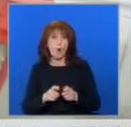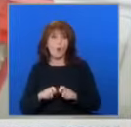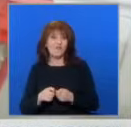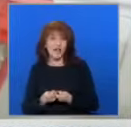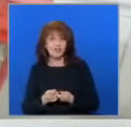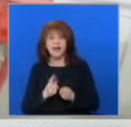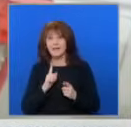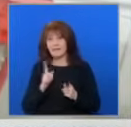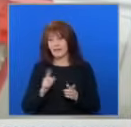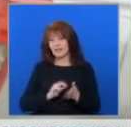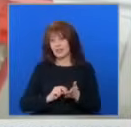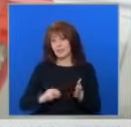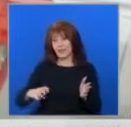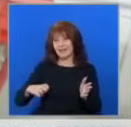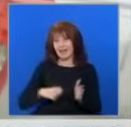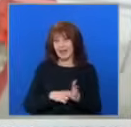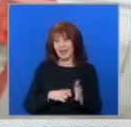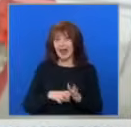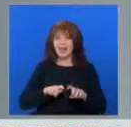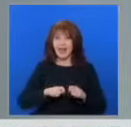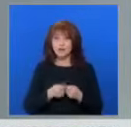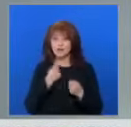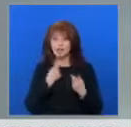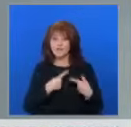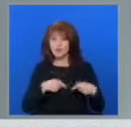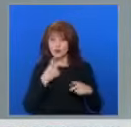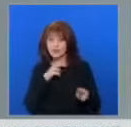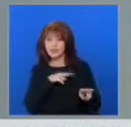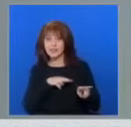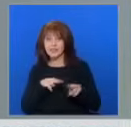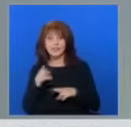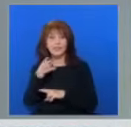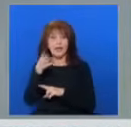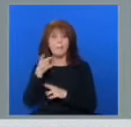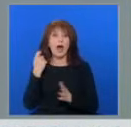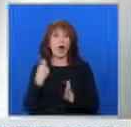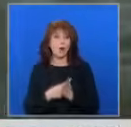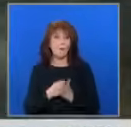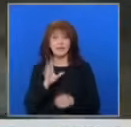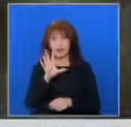регистрират колите си в ЦГМ. Нарушителите в зоната ще бъдат следени с камери. Глобата ще бъде от